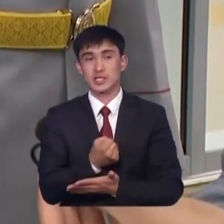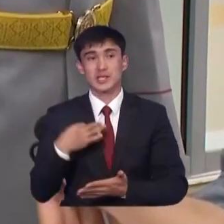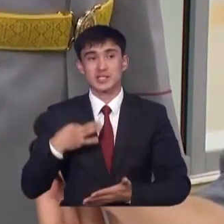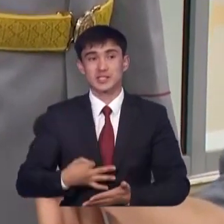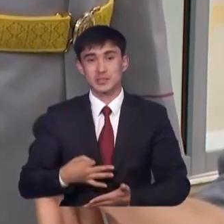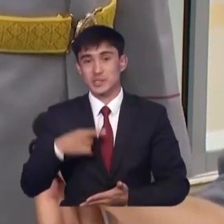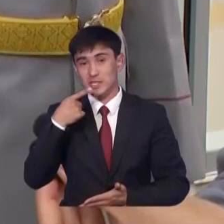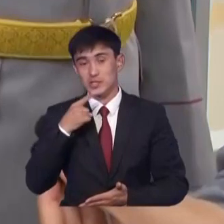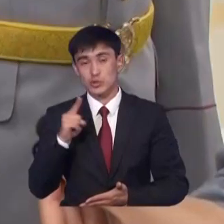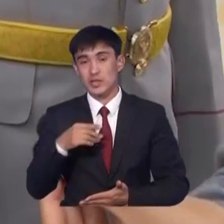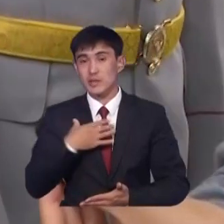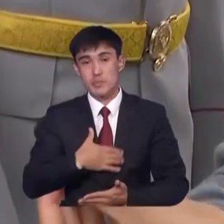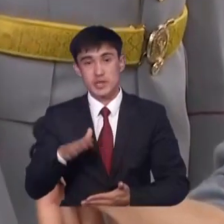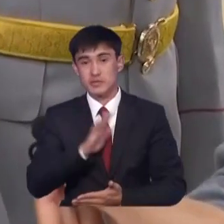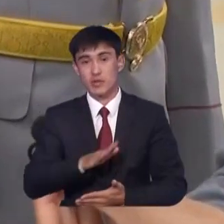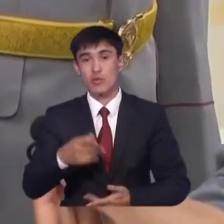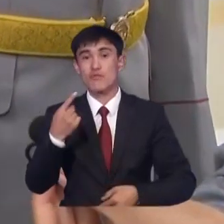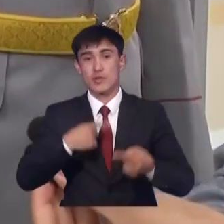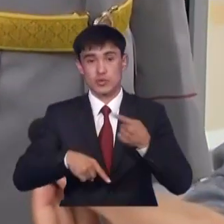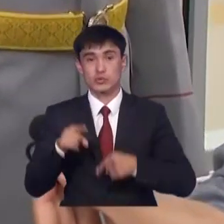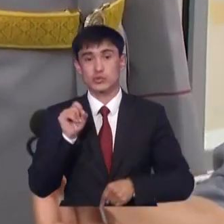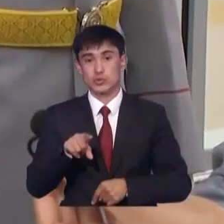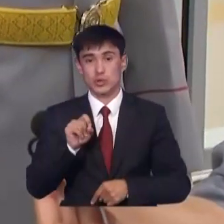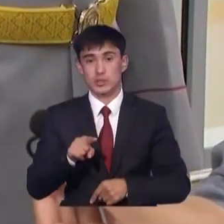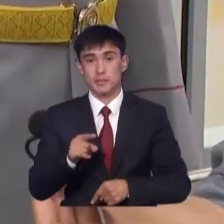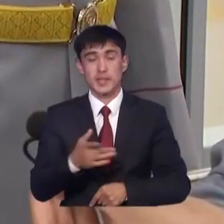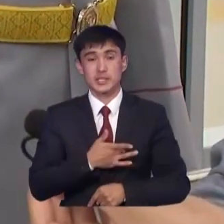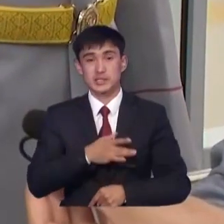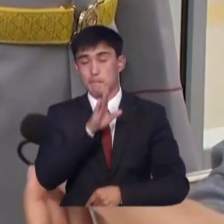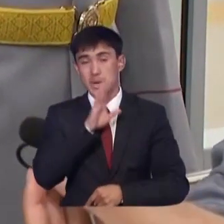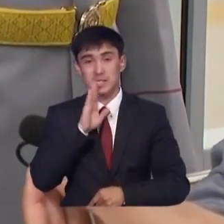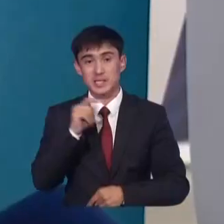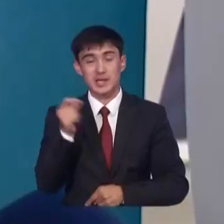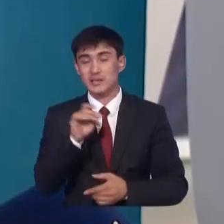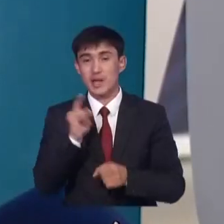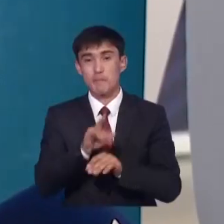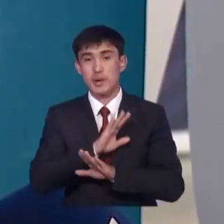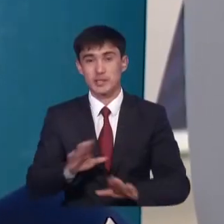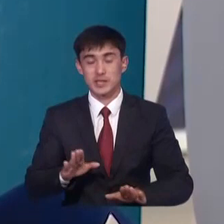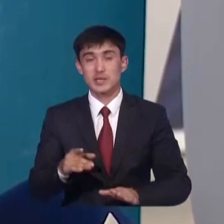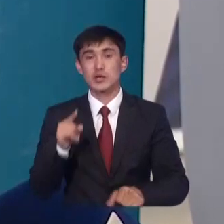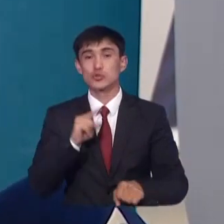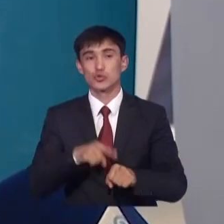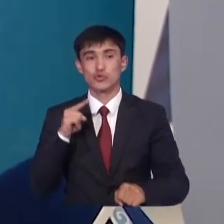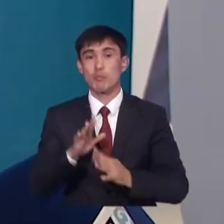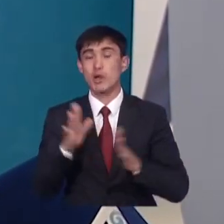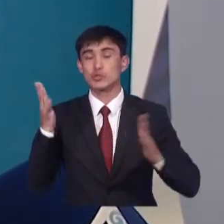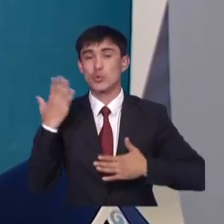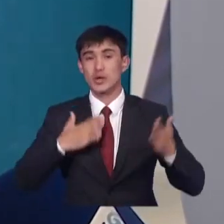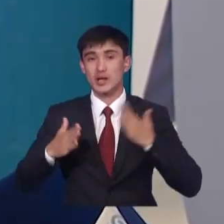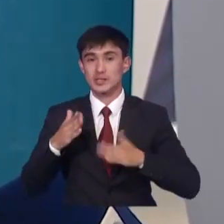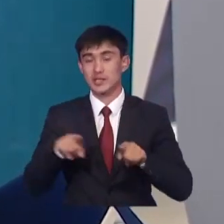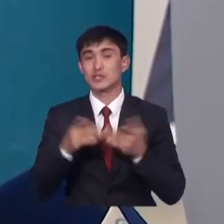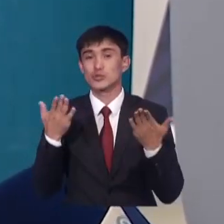мне сказал, чтобы я не переживала, он вернется с золотом. Сердце матери никогда не обманывает. Я предчувствовала большую радость.